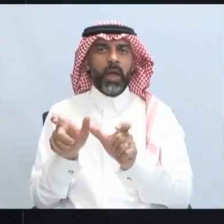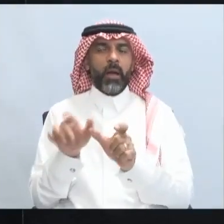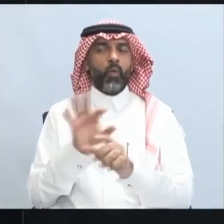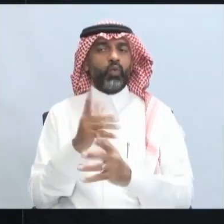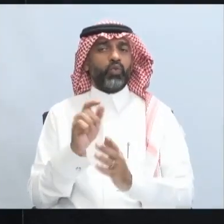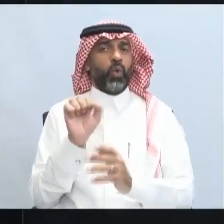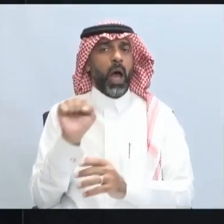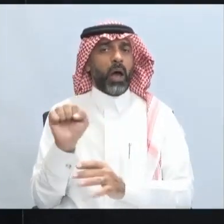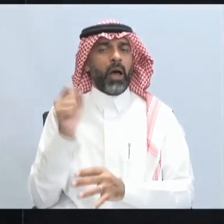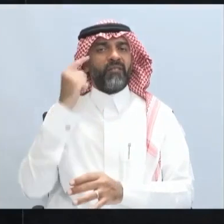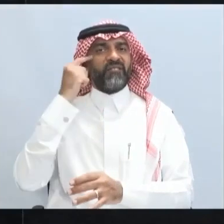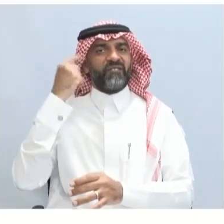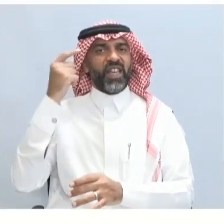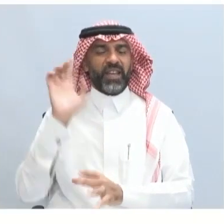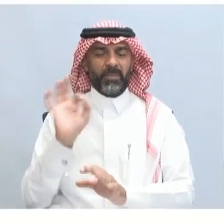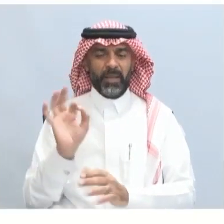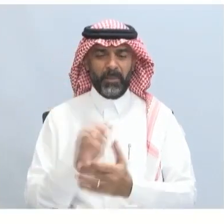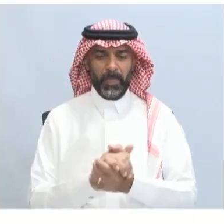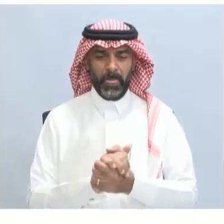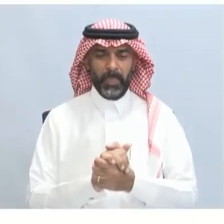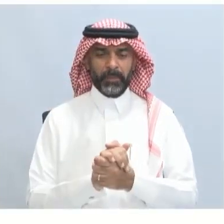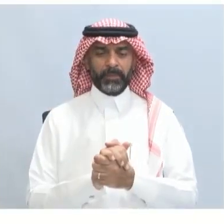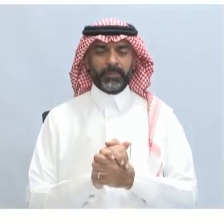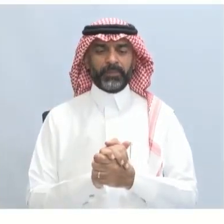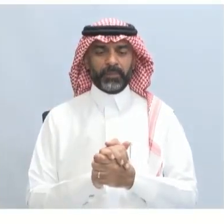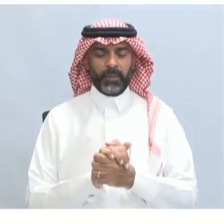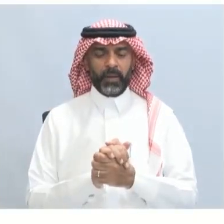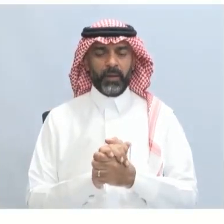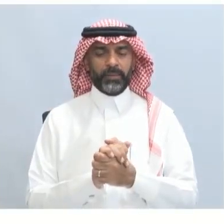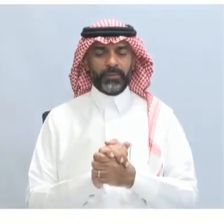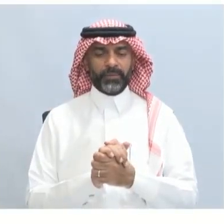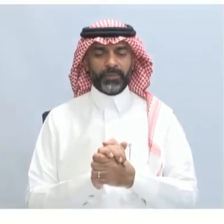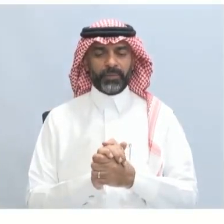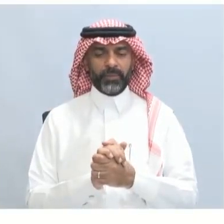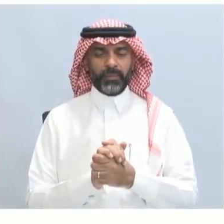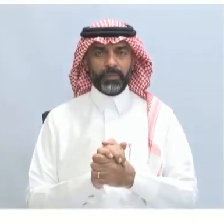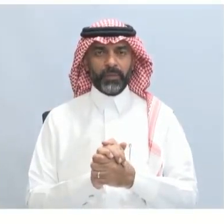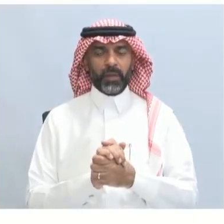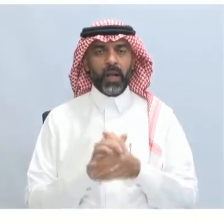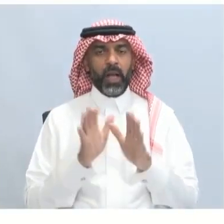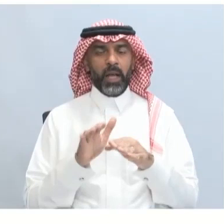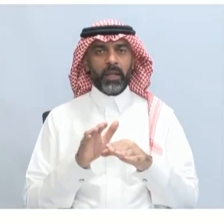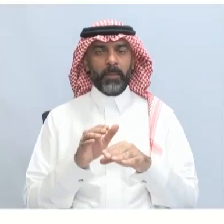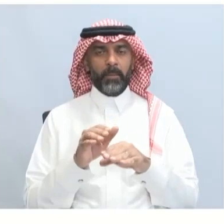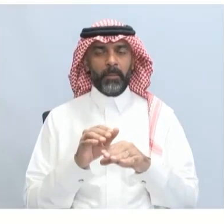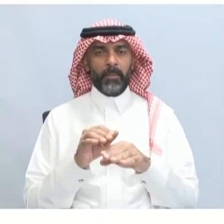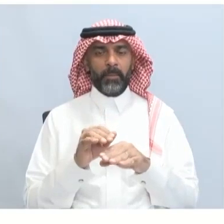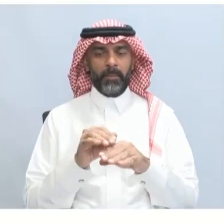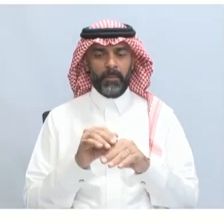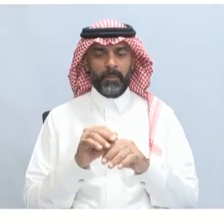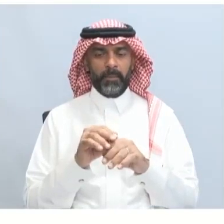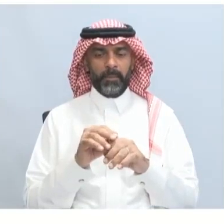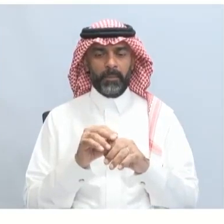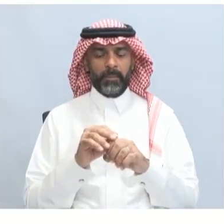الفكريه محل الحق هو الشيء المعنوي هو الشيء المعنوي غير الملموس هذا محل الحق